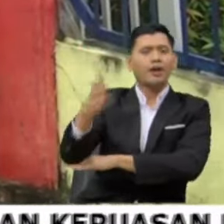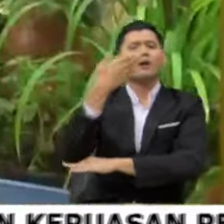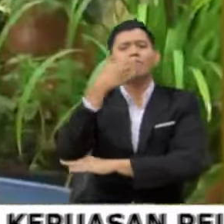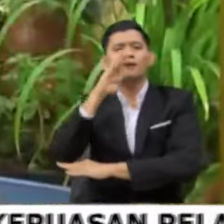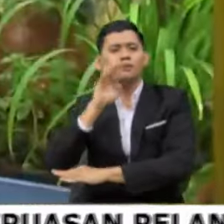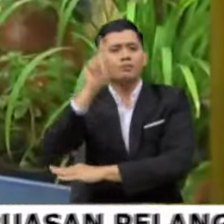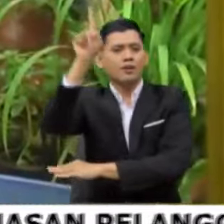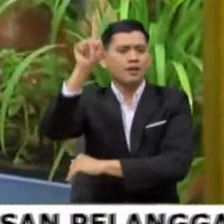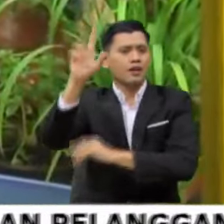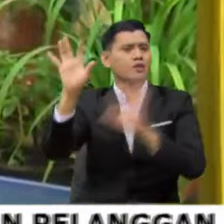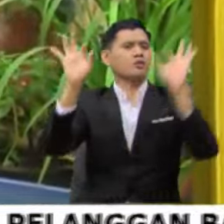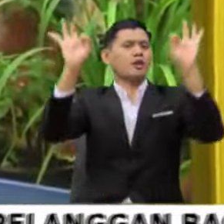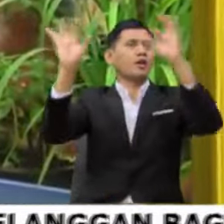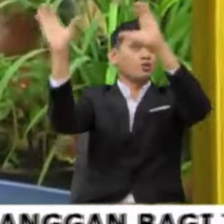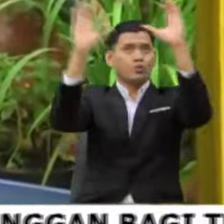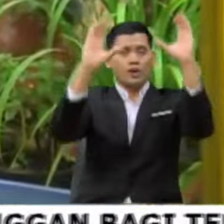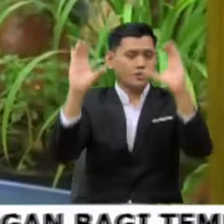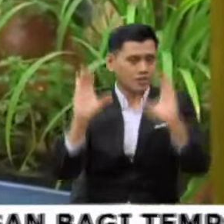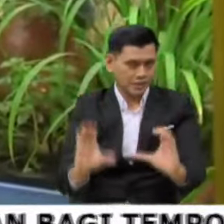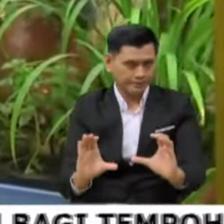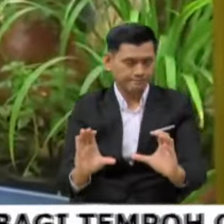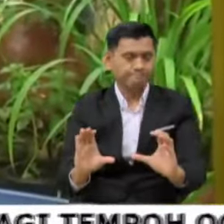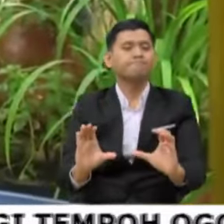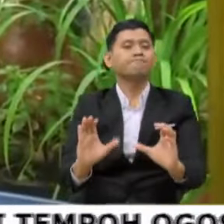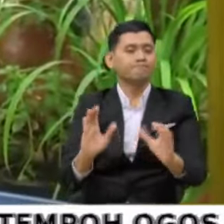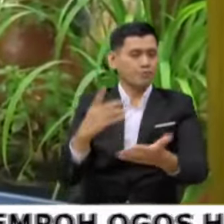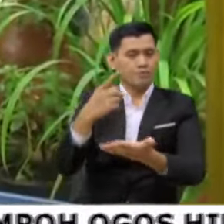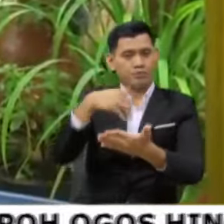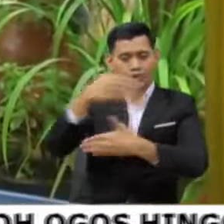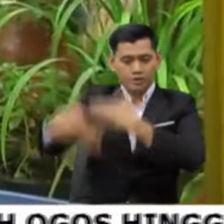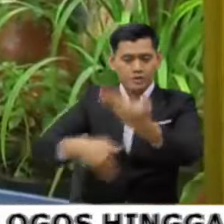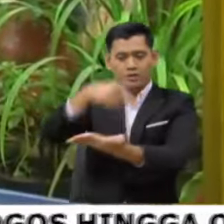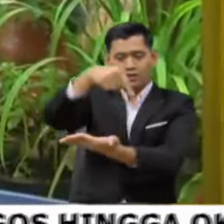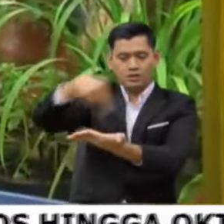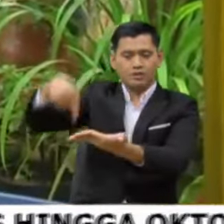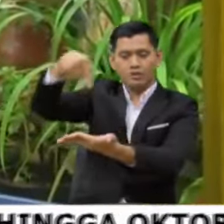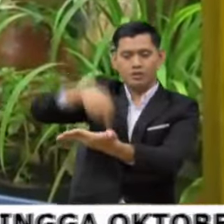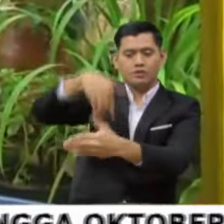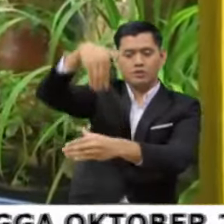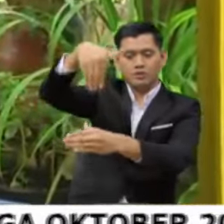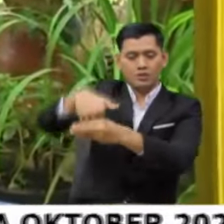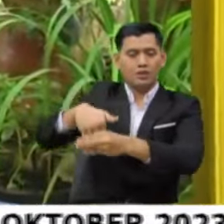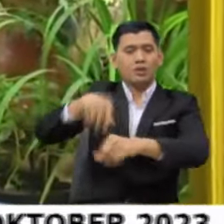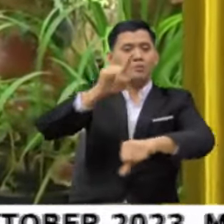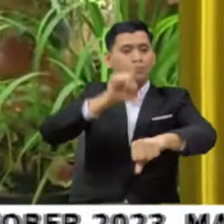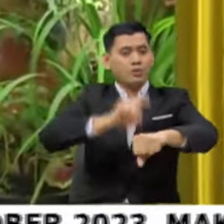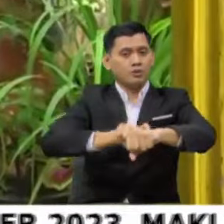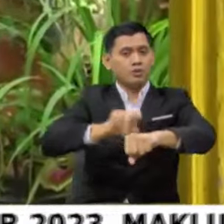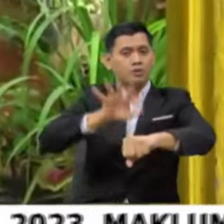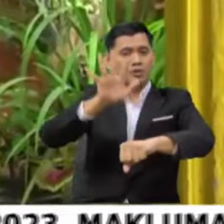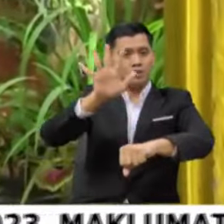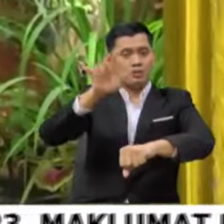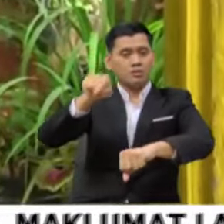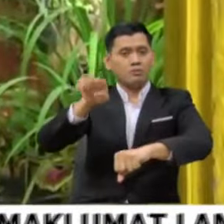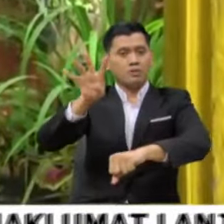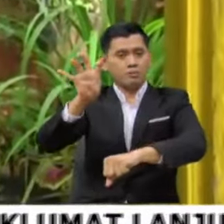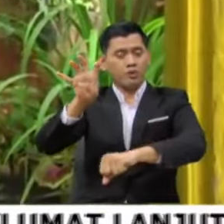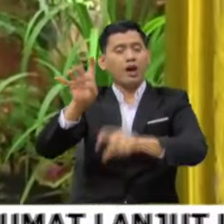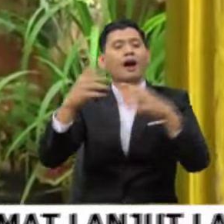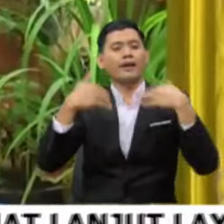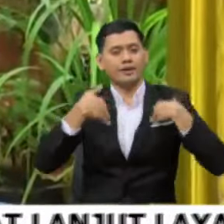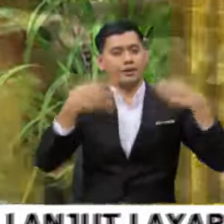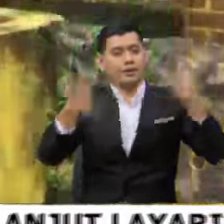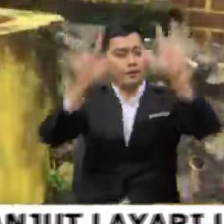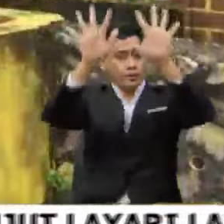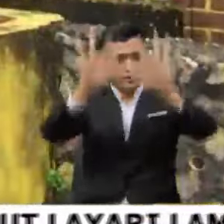dilaporkan baik sepanjang proses pengundian hari ini namun dapat pukul 5 petang tadi kira-kira 40 menit hujan turun dengan lebat namun tidak